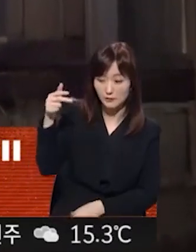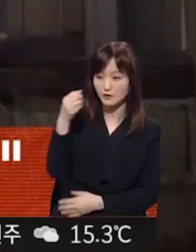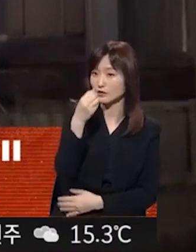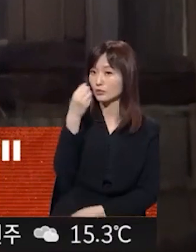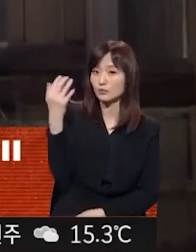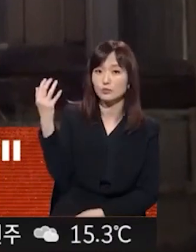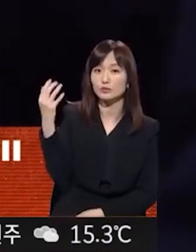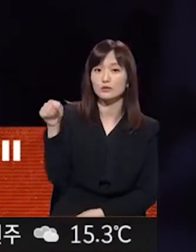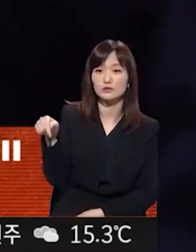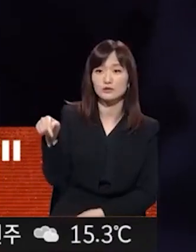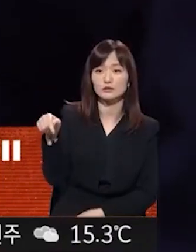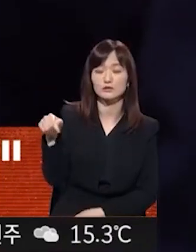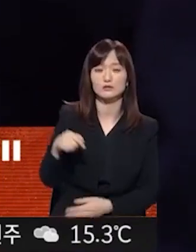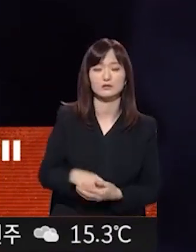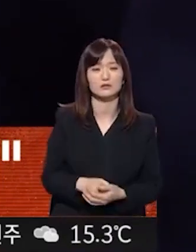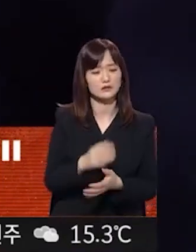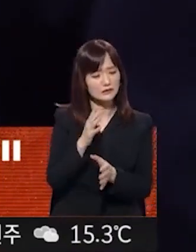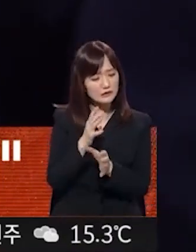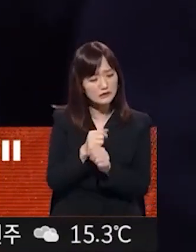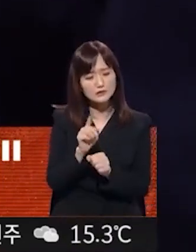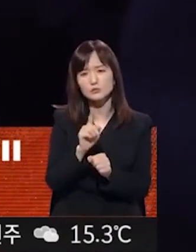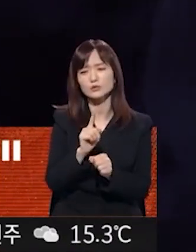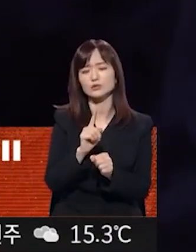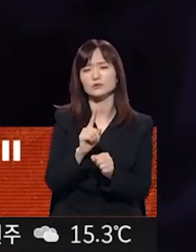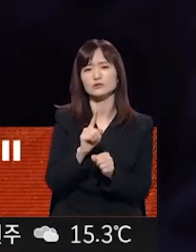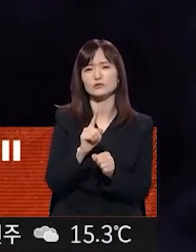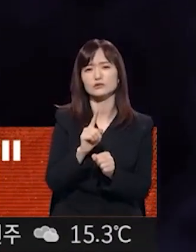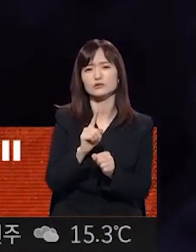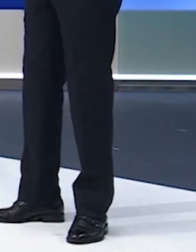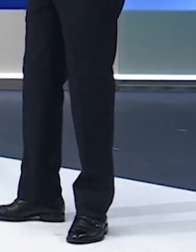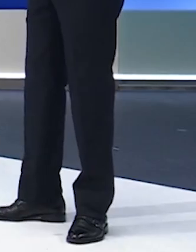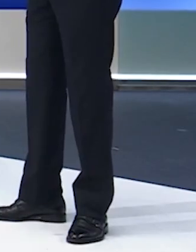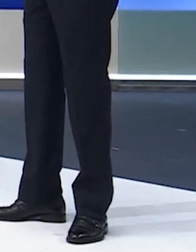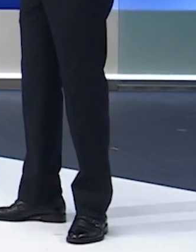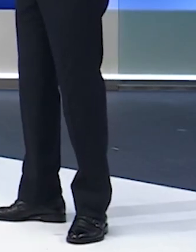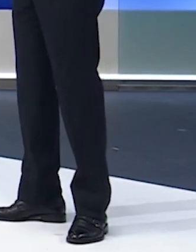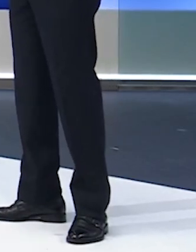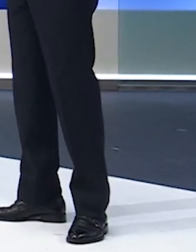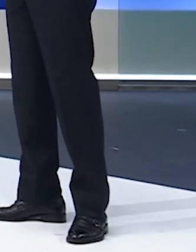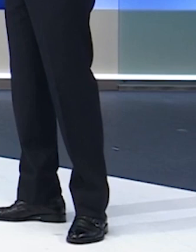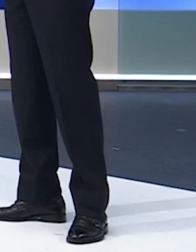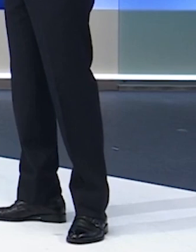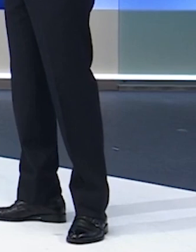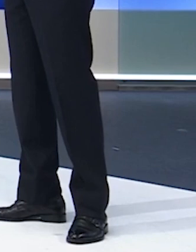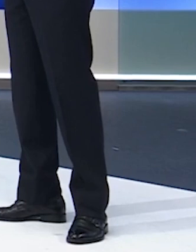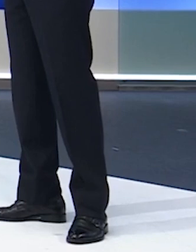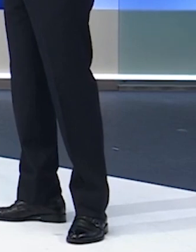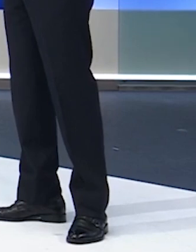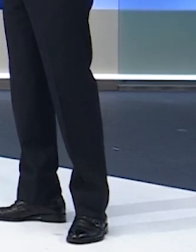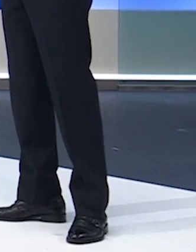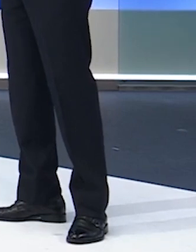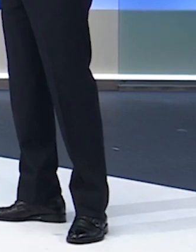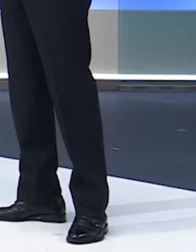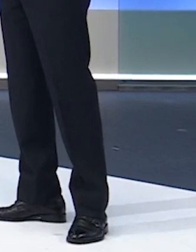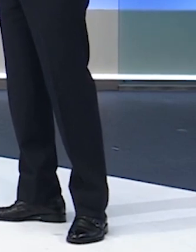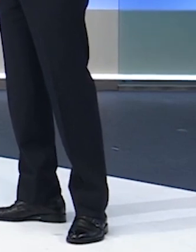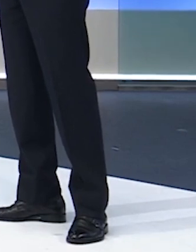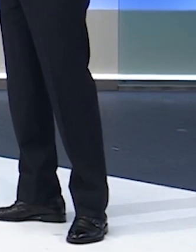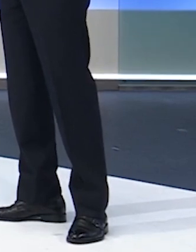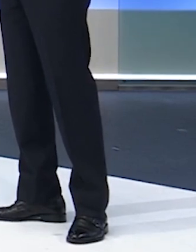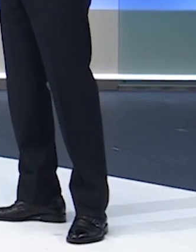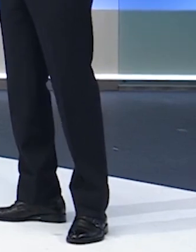언론에서는이 상황 또 날짜를 찾지는 못할 것 같습니다 자 보시면 이제 한 달에 6번 꼴이 됩니다